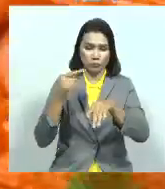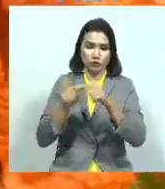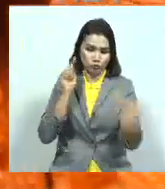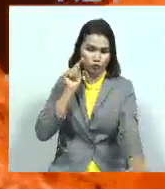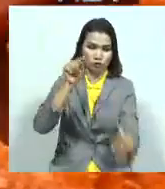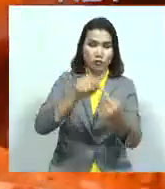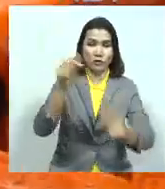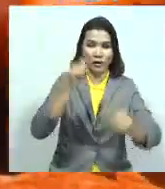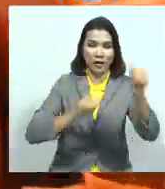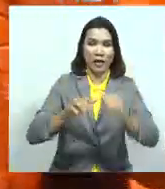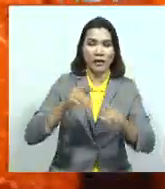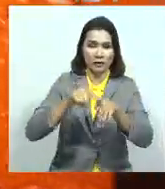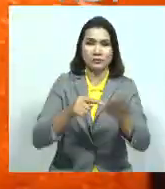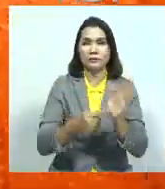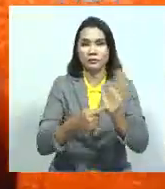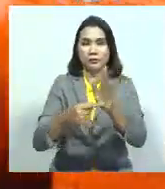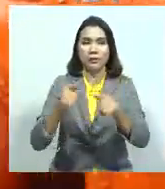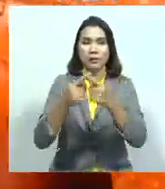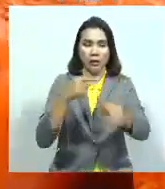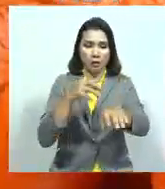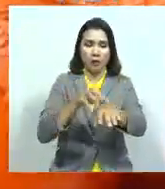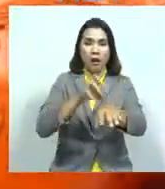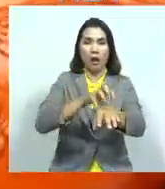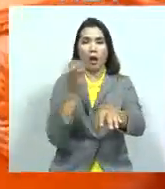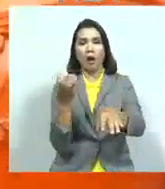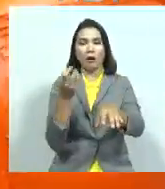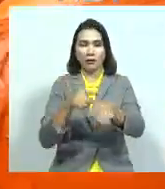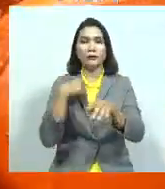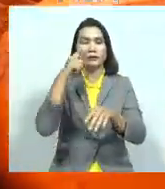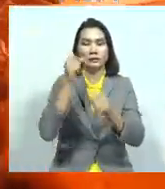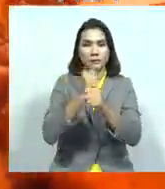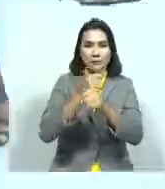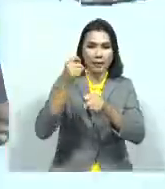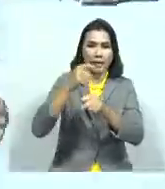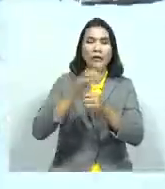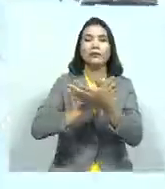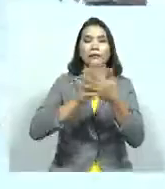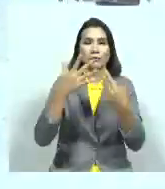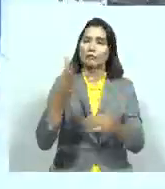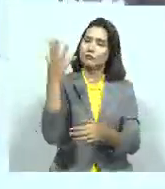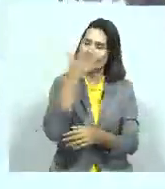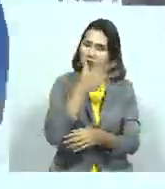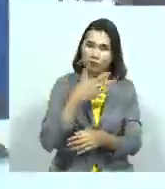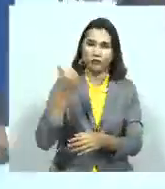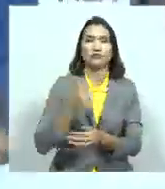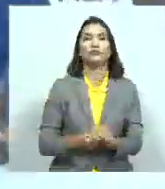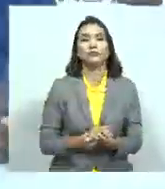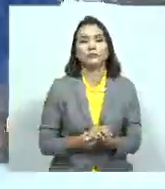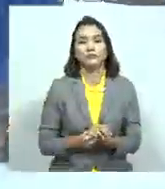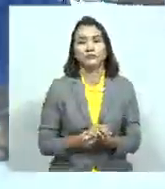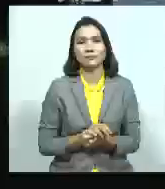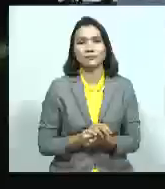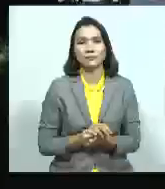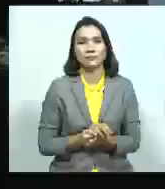าตั้งแสดงที่สวนสาธารณะทุ่งศรีเมืองก็ได้รับการแก้ไขเรียบร้อยสวยงามเหมือนเดิมนะคะ